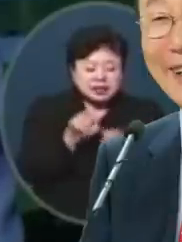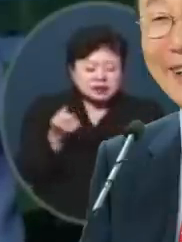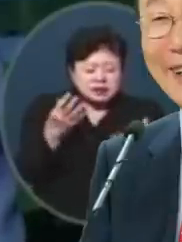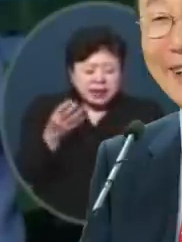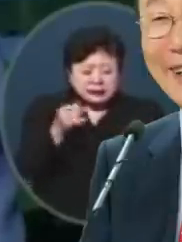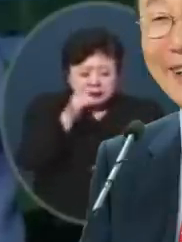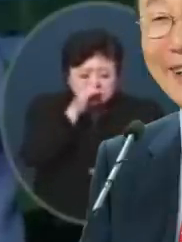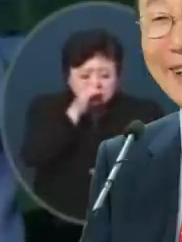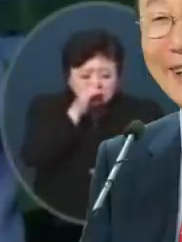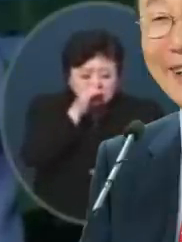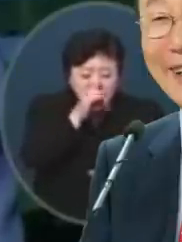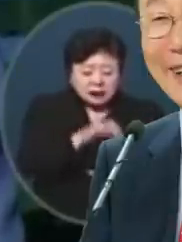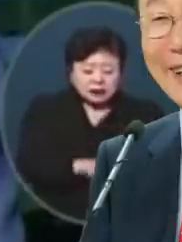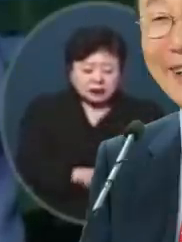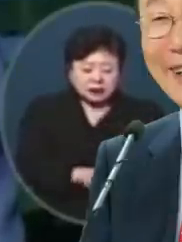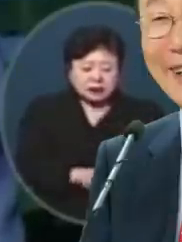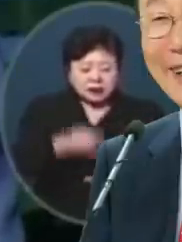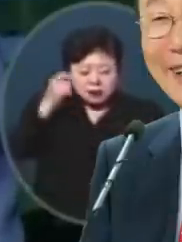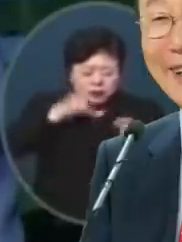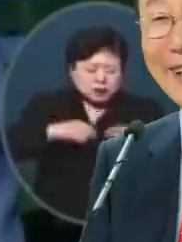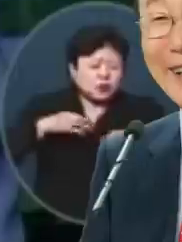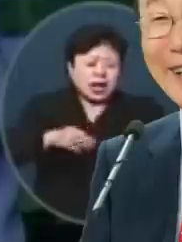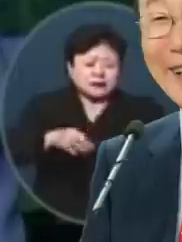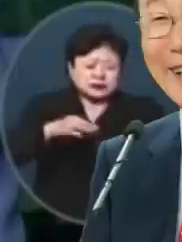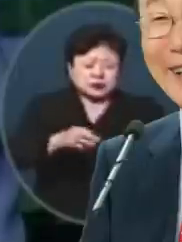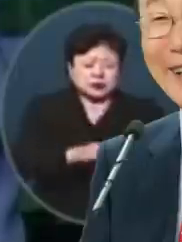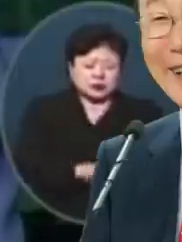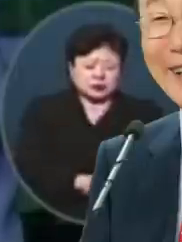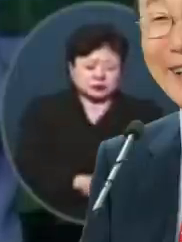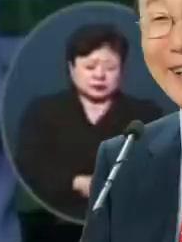많으니까 울고 고함치고